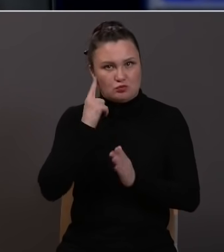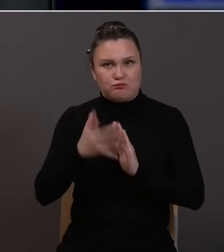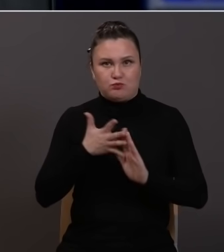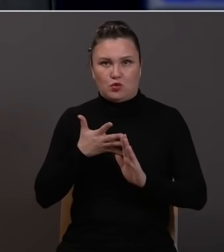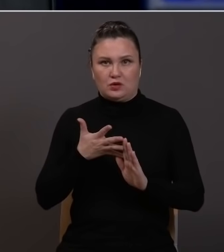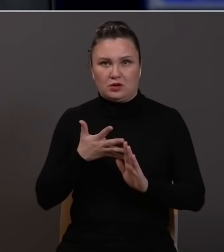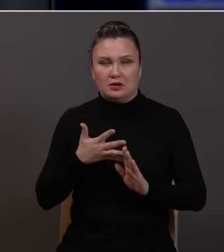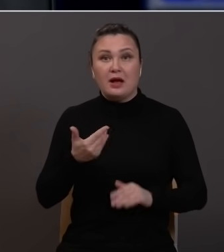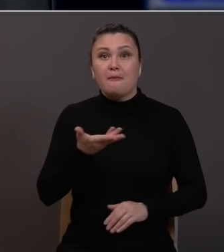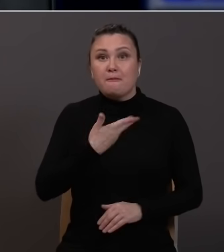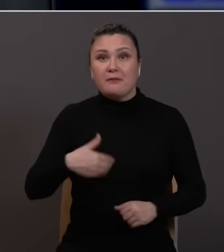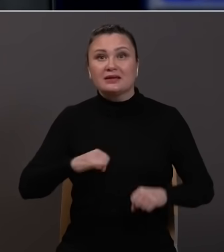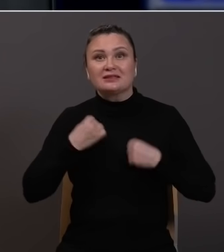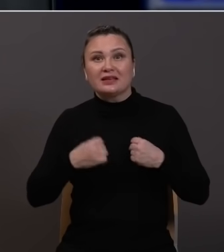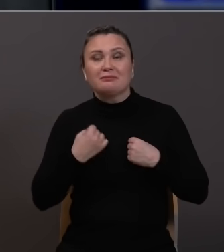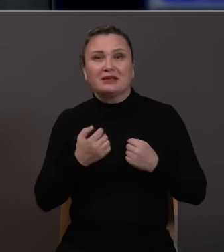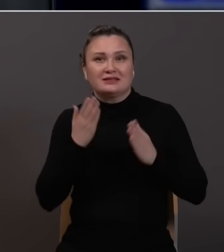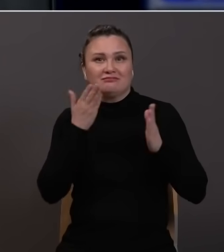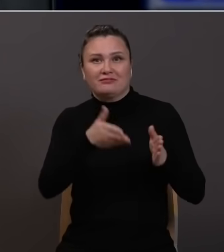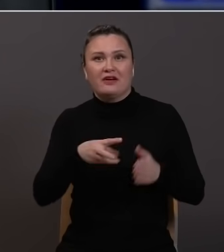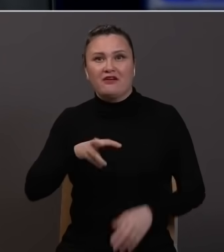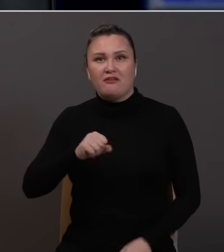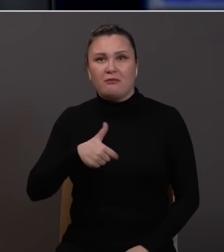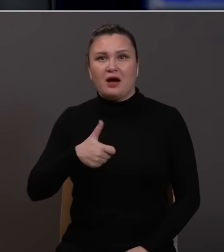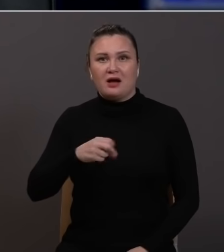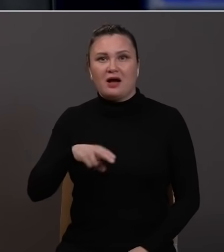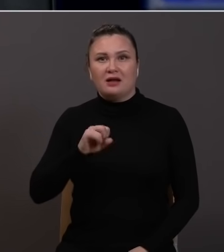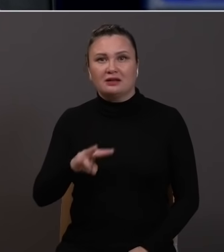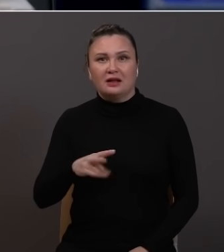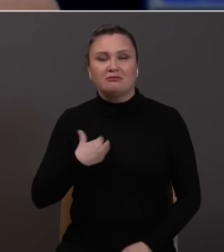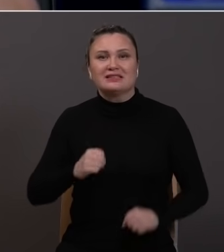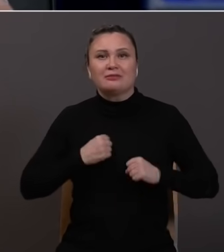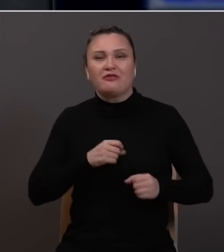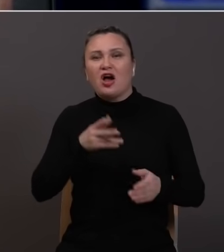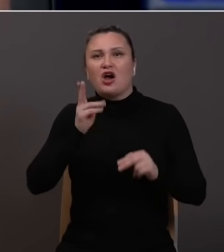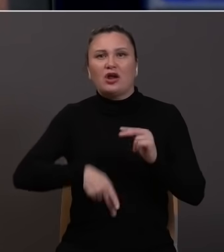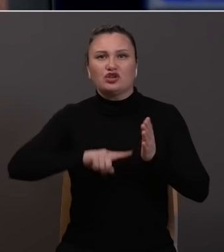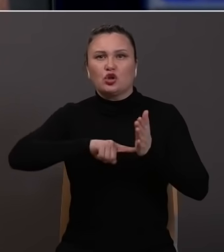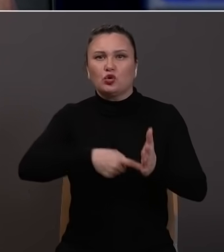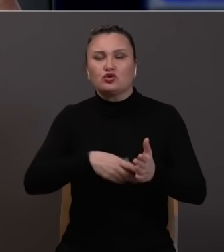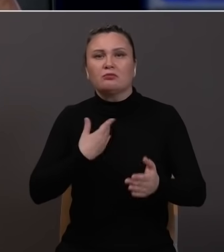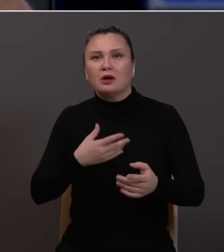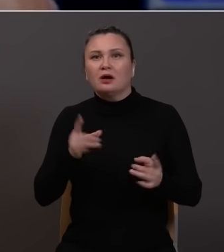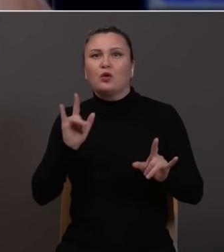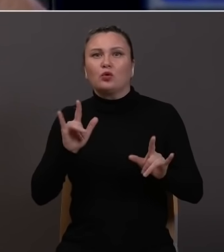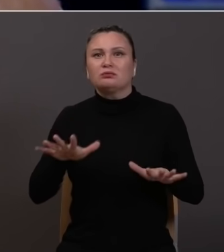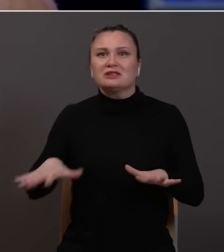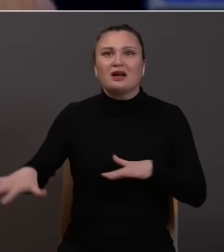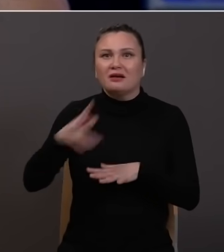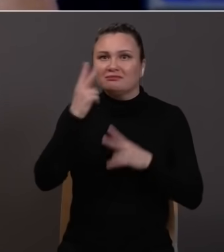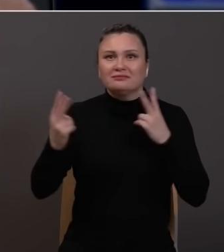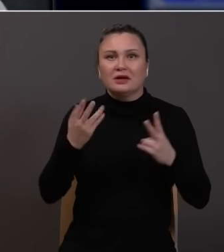понял. Мы стремились в Магадан. И вот это, знаете, мы стремились в конечную точку. Мы проезжали невероятно крутые локации. Я всем говорил: